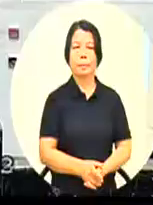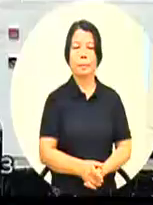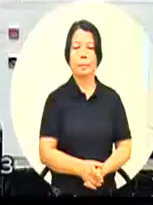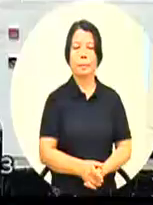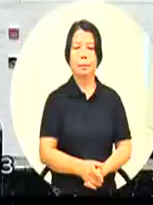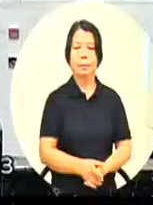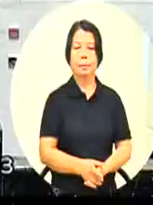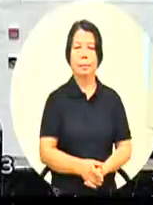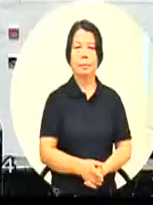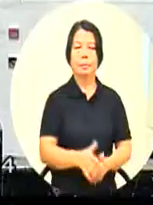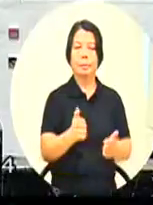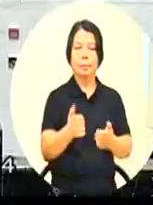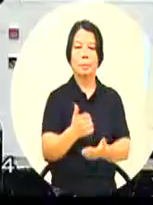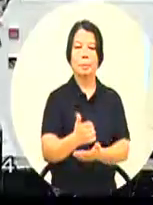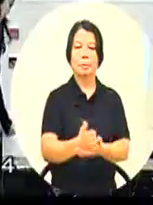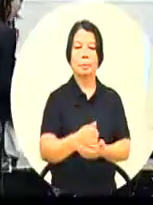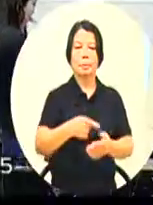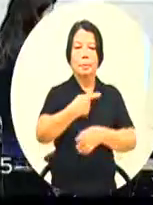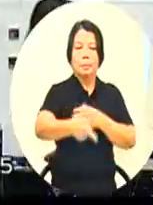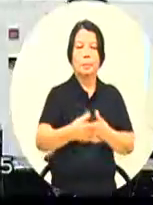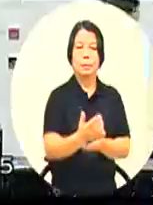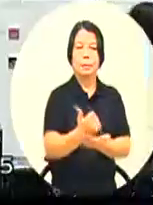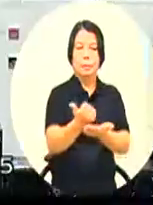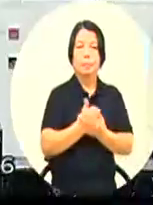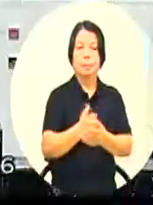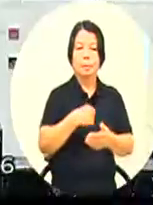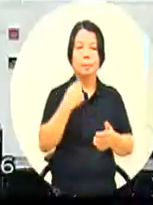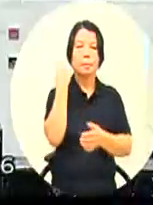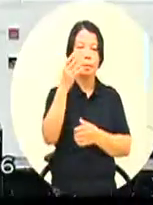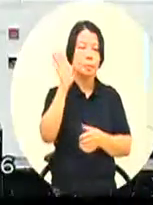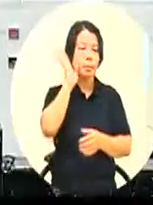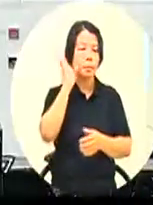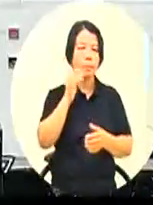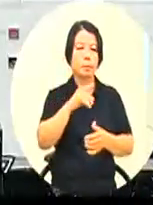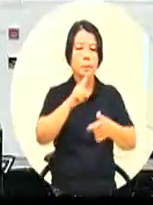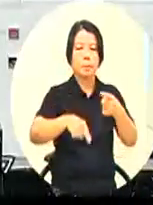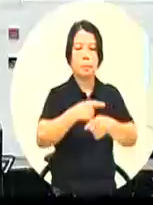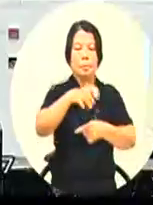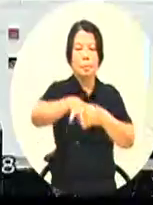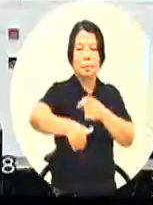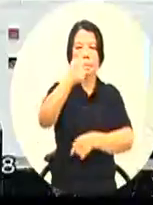好，谢谢。我们请新闻局丁局长做报告。